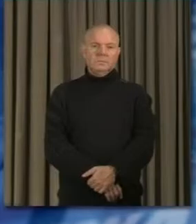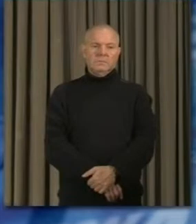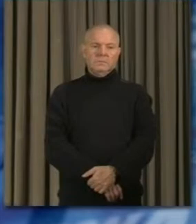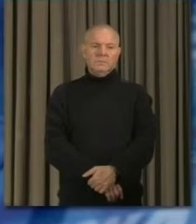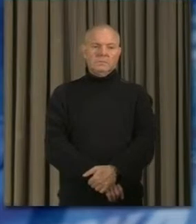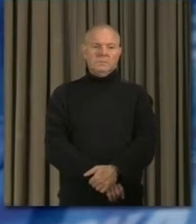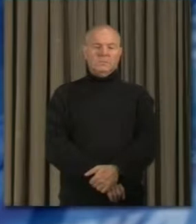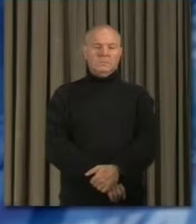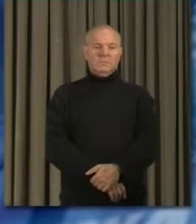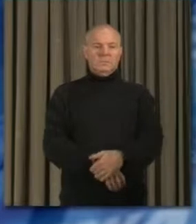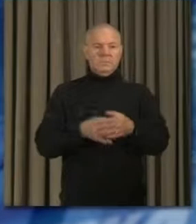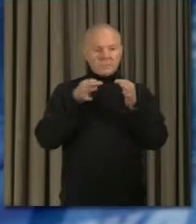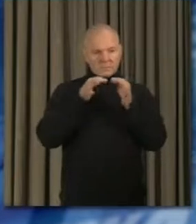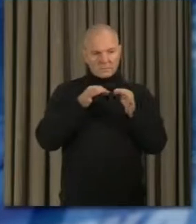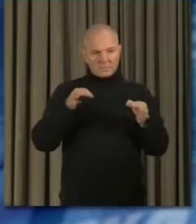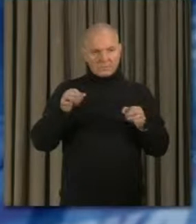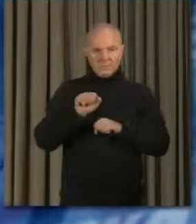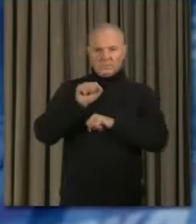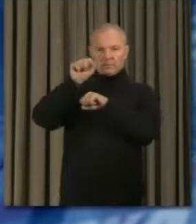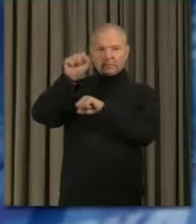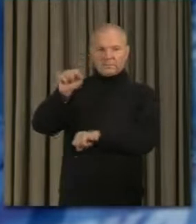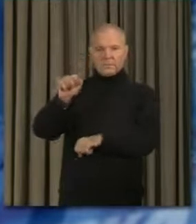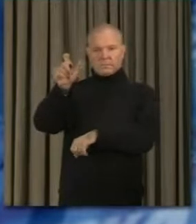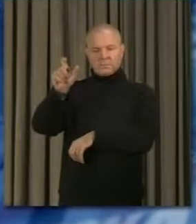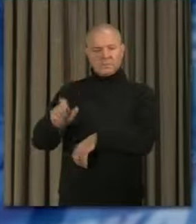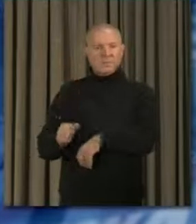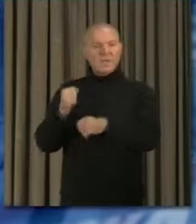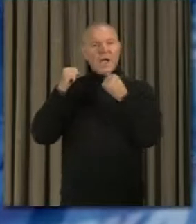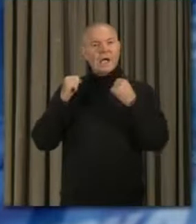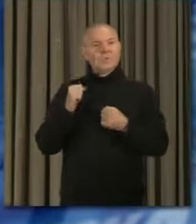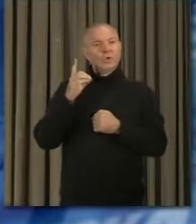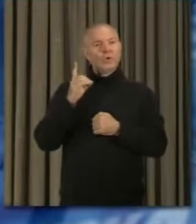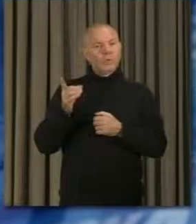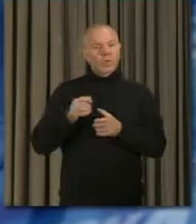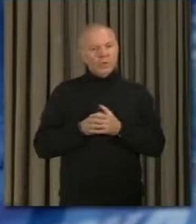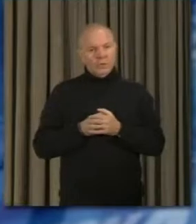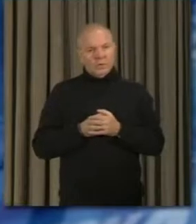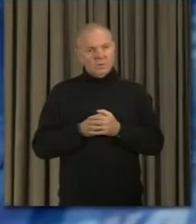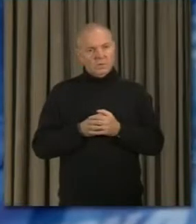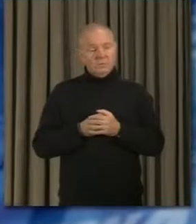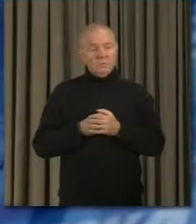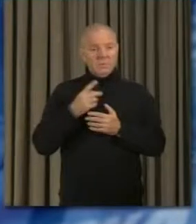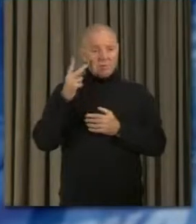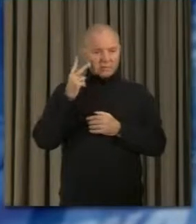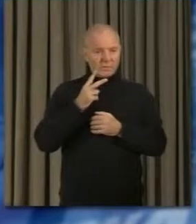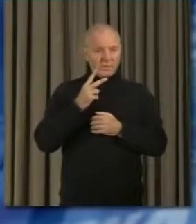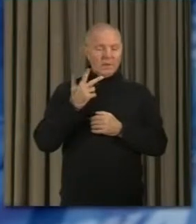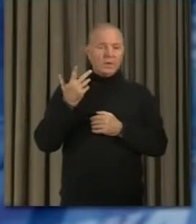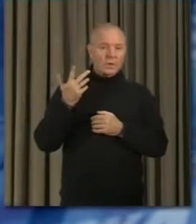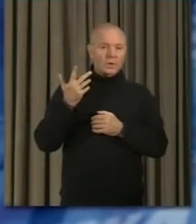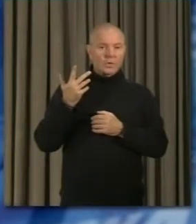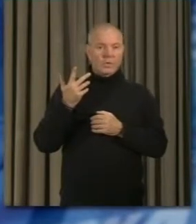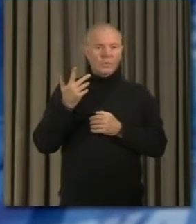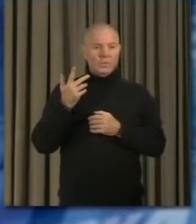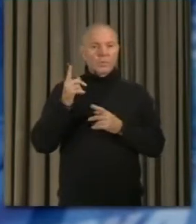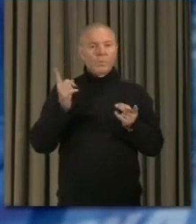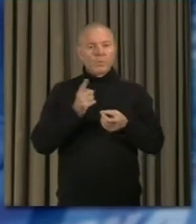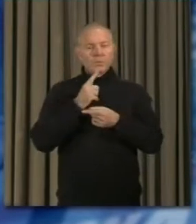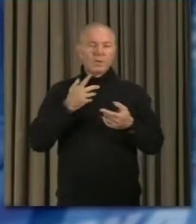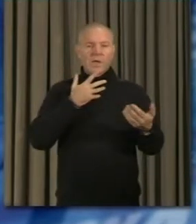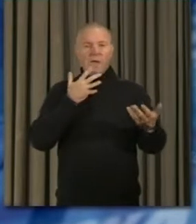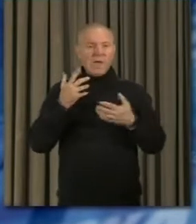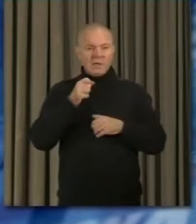Con onore efficienza uno dei cittadini più illustri di Domodossola. Certamente noi abbiamo un caut'autore che si è fermato molti anni